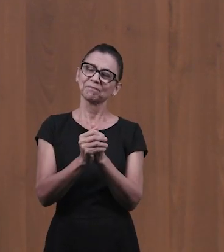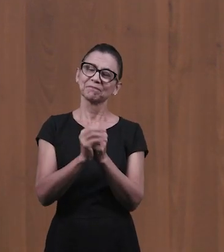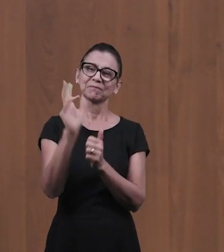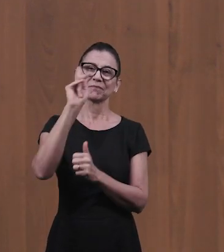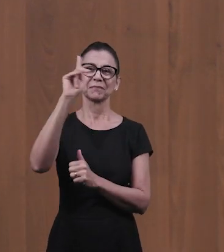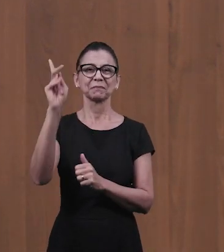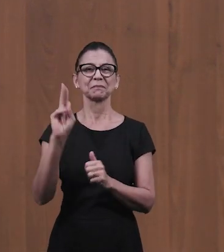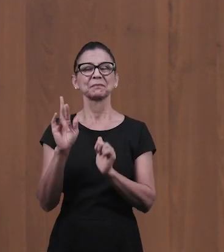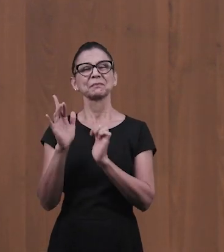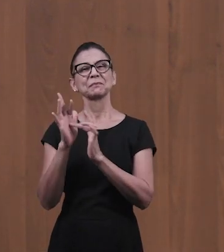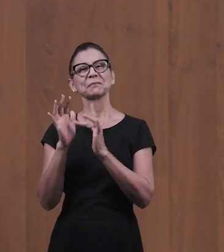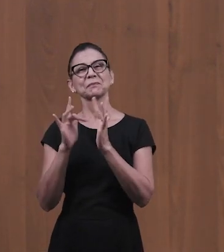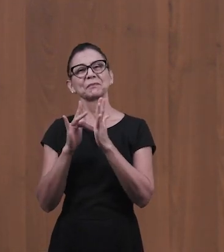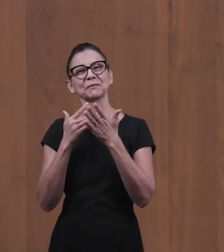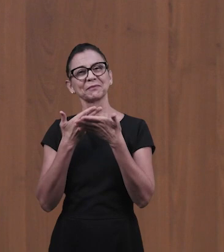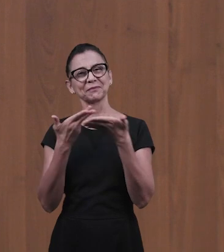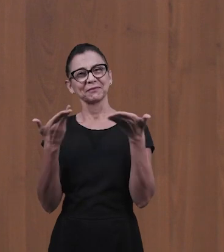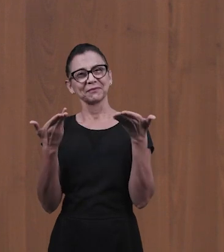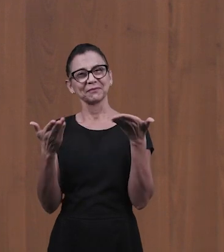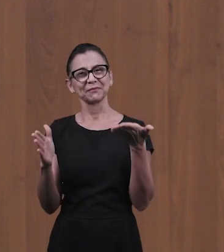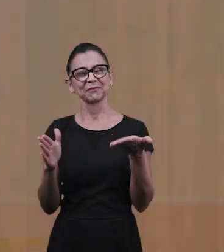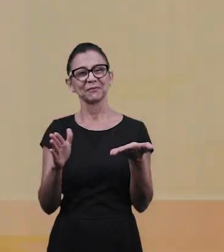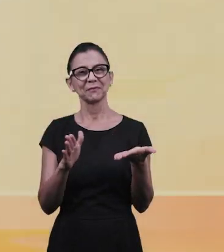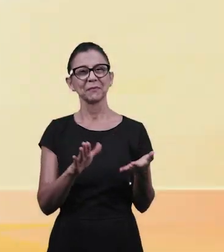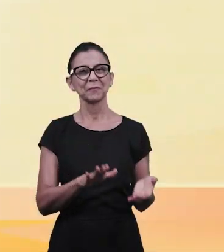La paix du Seigneur Jésus.